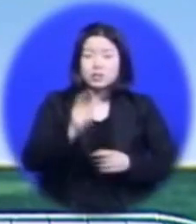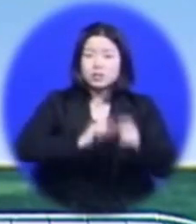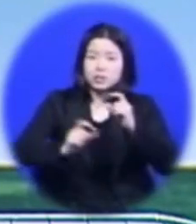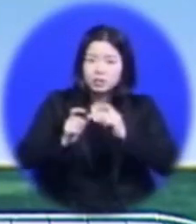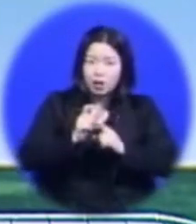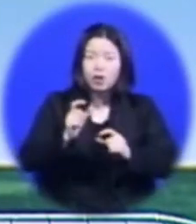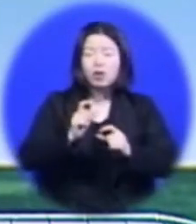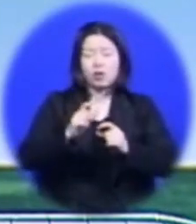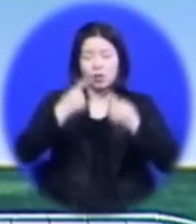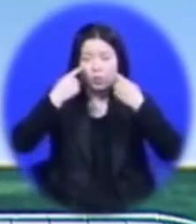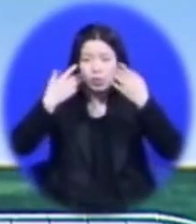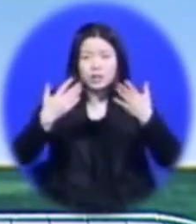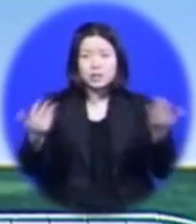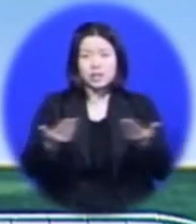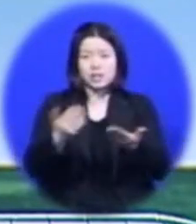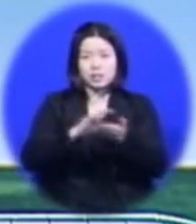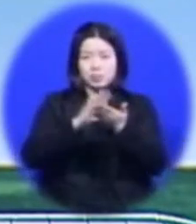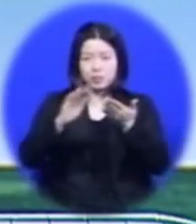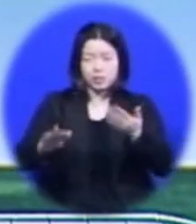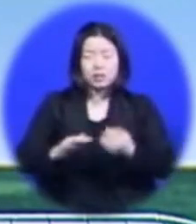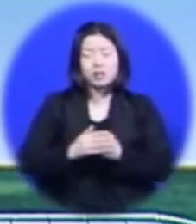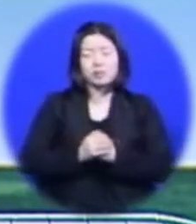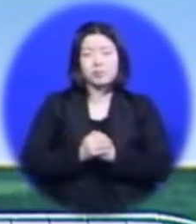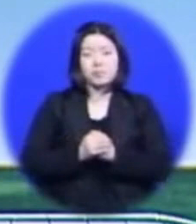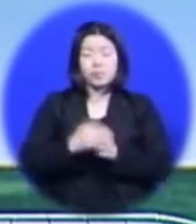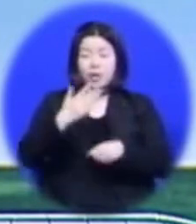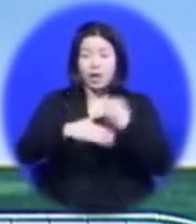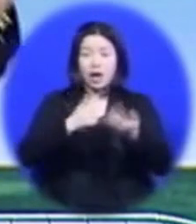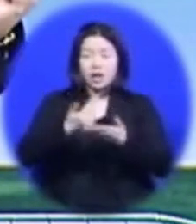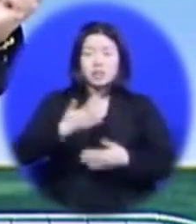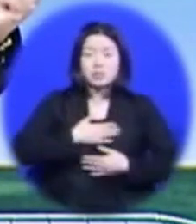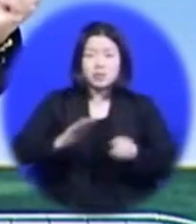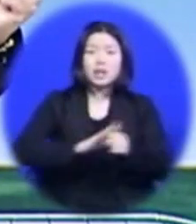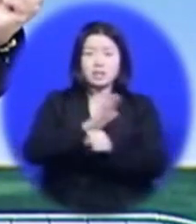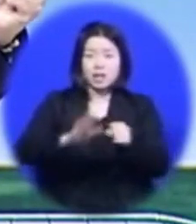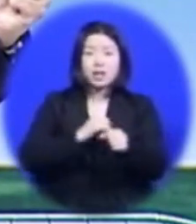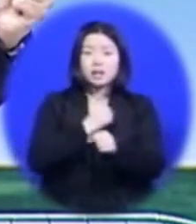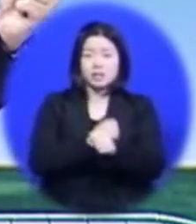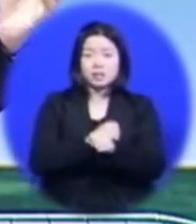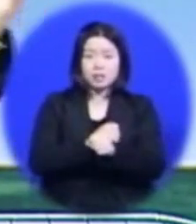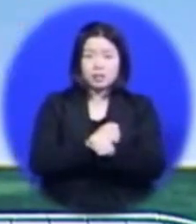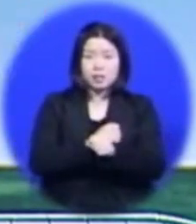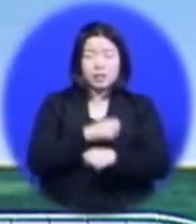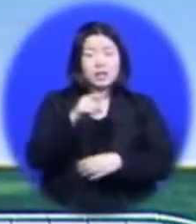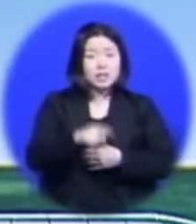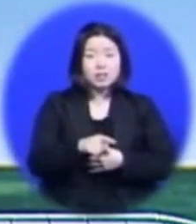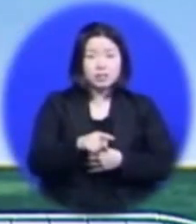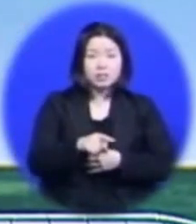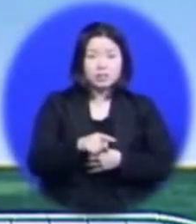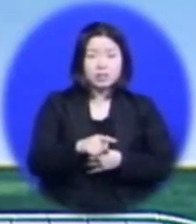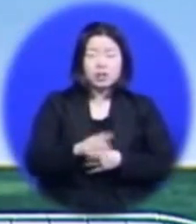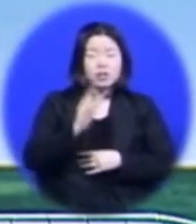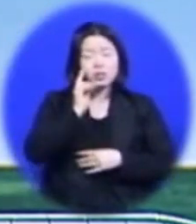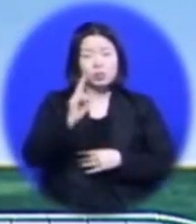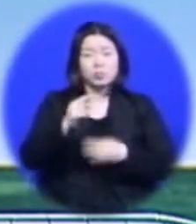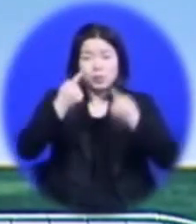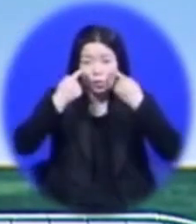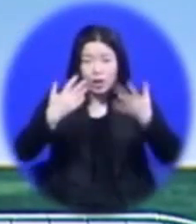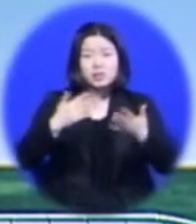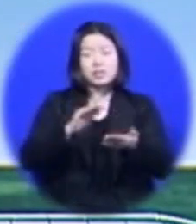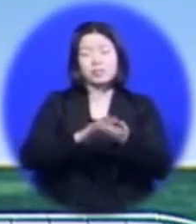더욱더 확실한 일입니다. 하나님이 나 사랑하신다, 이건요 너무나